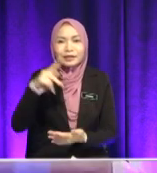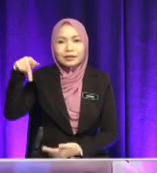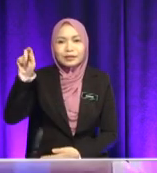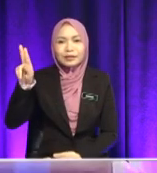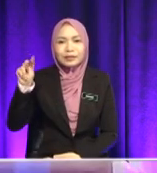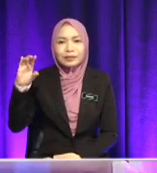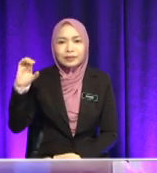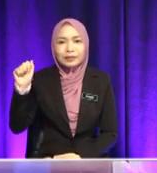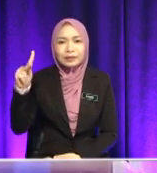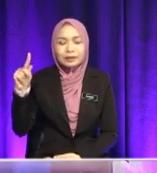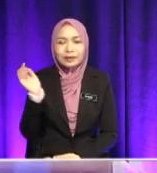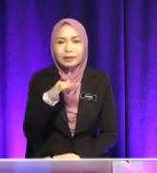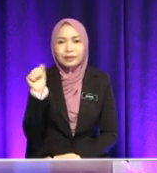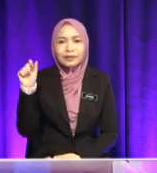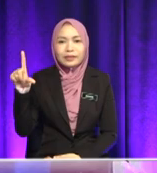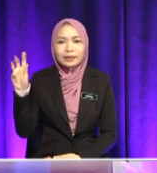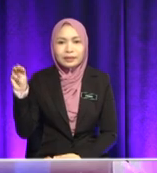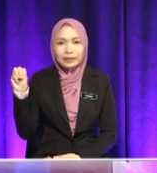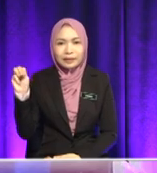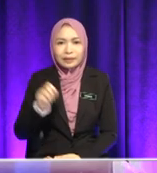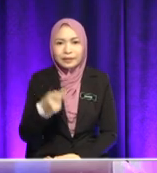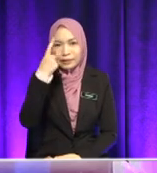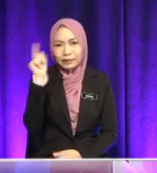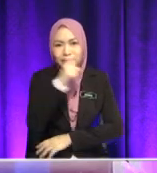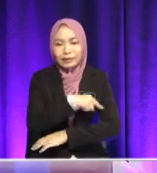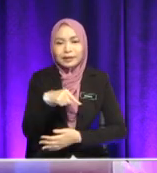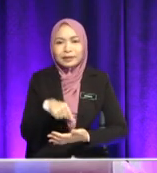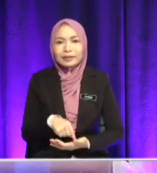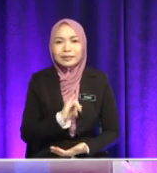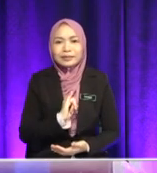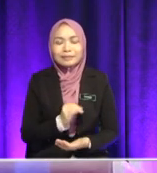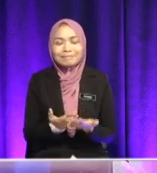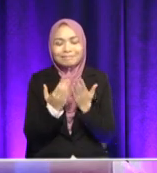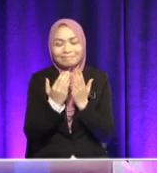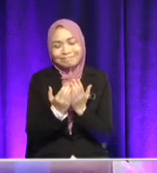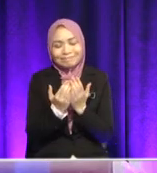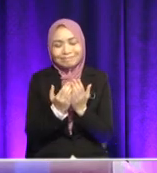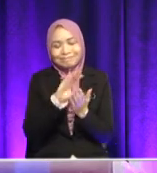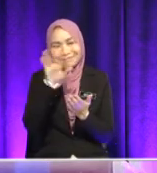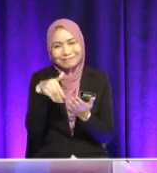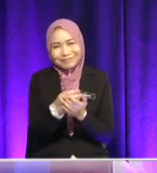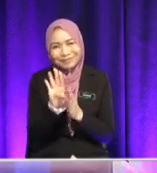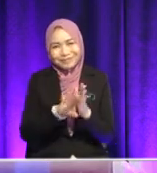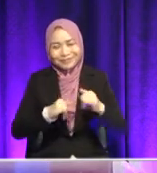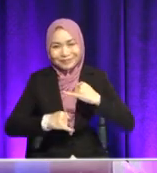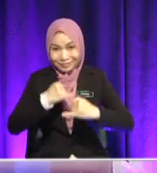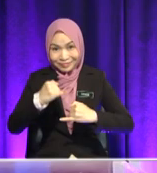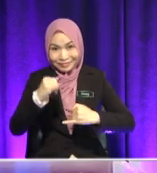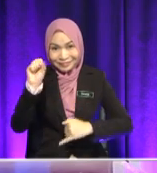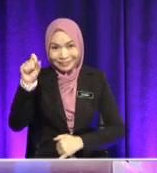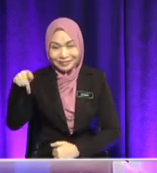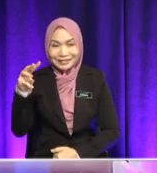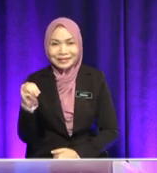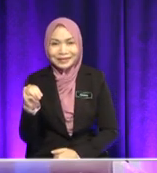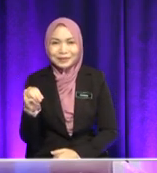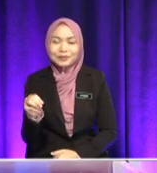bersama kami untuk episode kali ini dan apa doakan agar anda percaya dalam SPM yang akan Insyaallah kita berjumpa lagi dengan